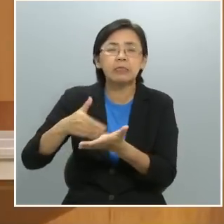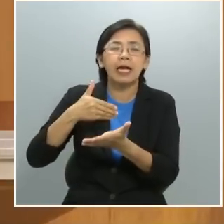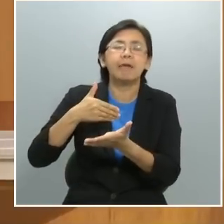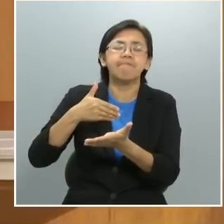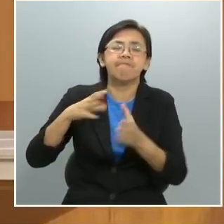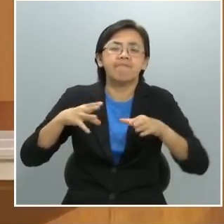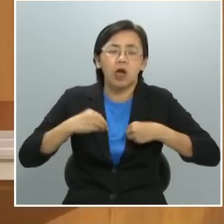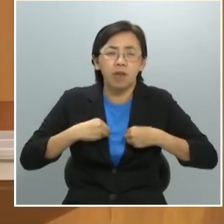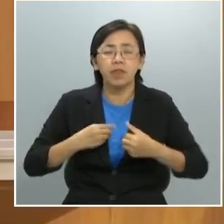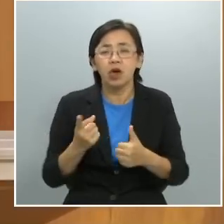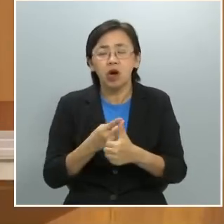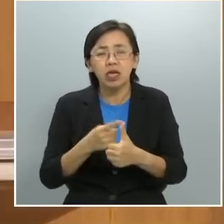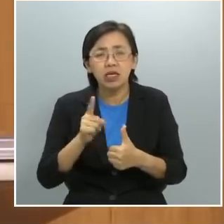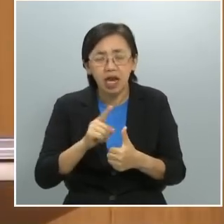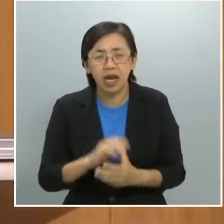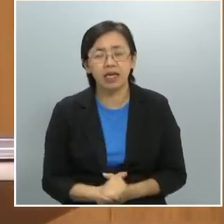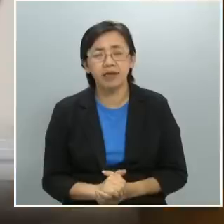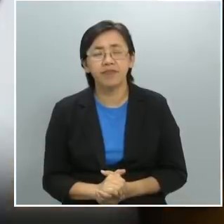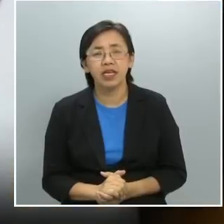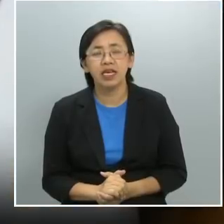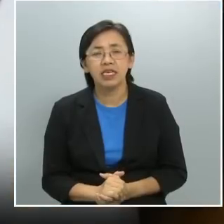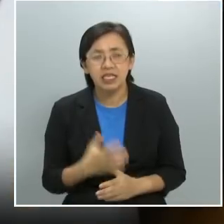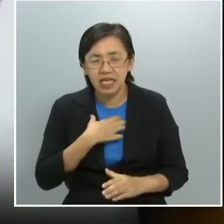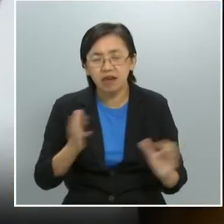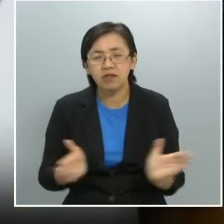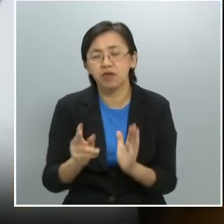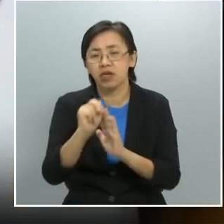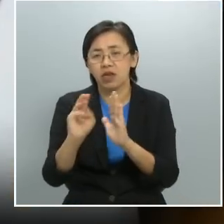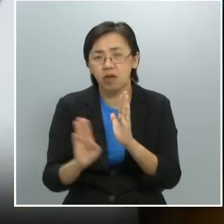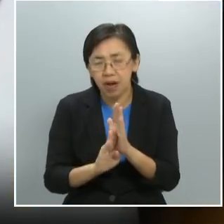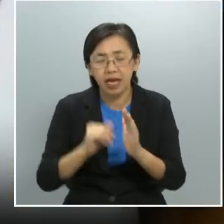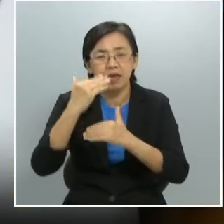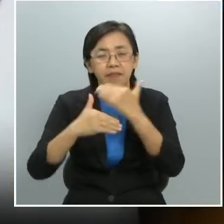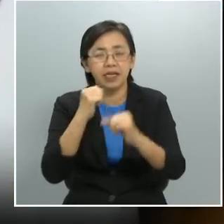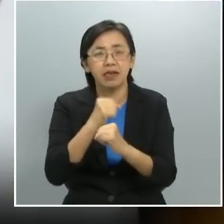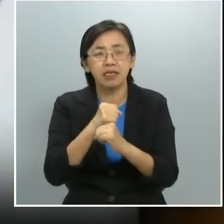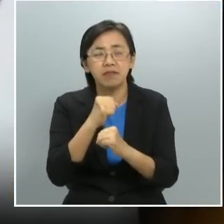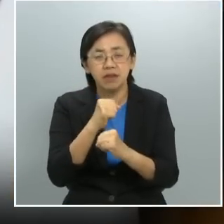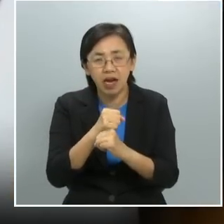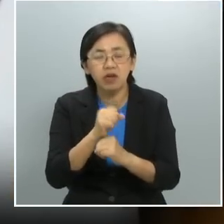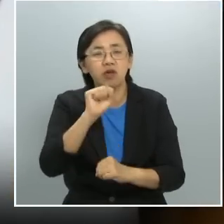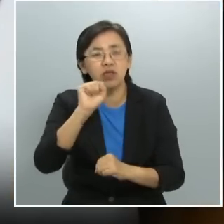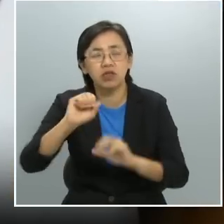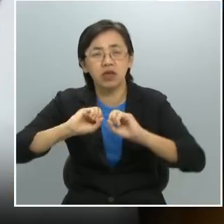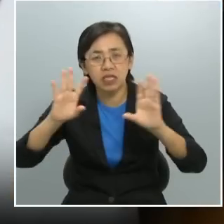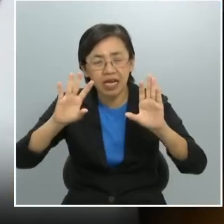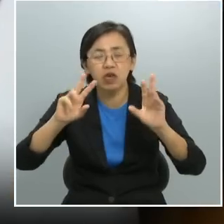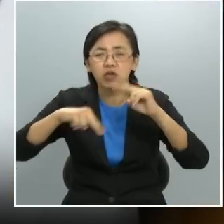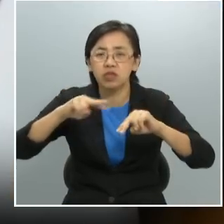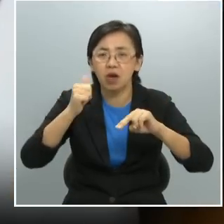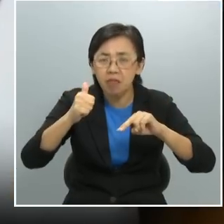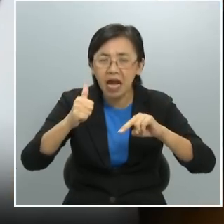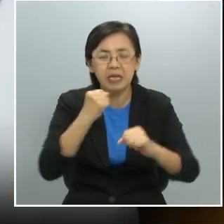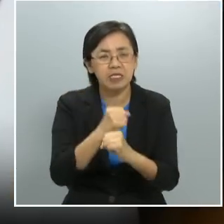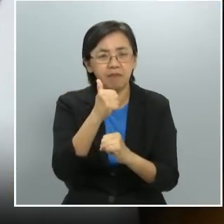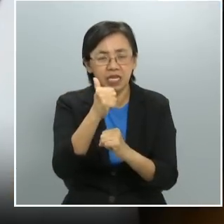ต้องการใช้วาระที่เหลือของสภาในการขับเคลื่อนนโยบายยกระดับการทำงานของสภาให้โปร่งใสมีประสิทธิภาพสูงและเป็น